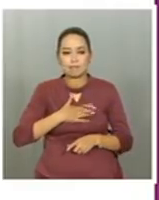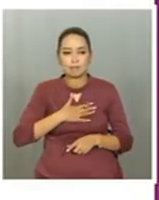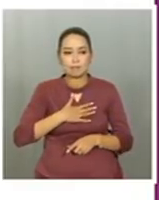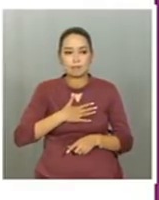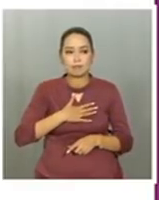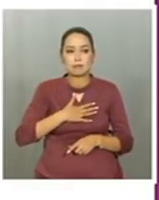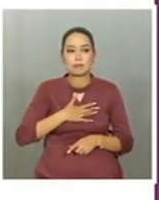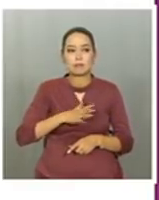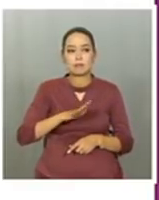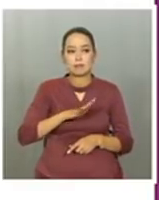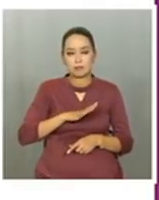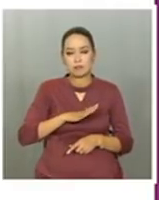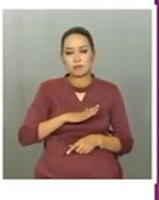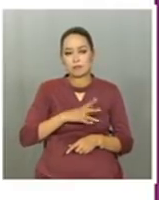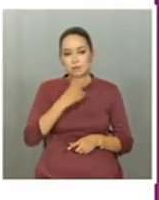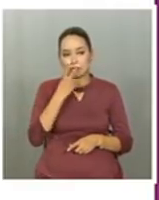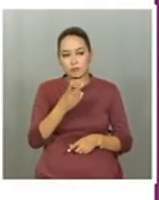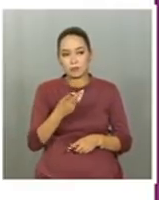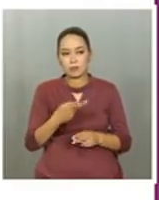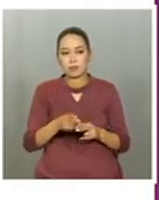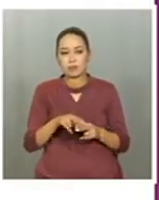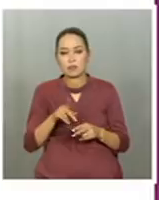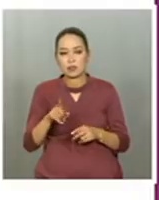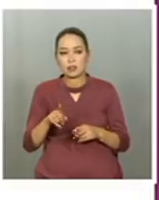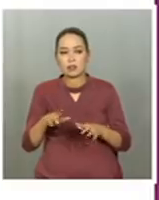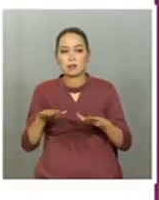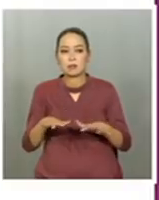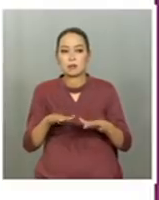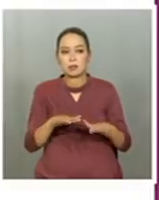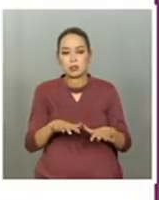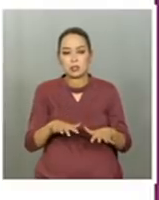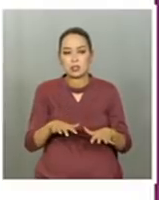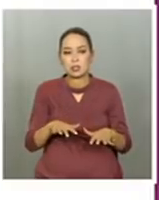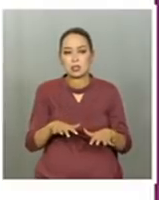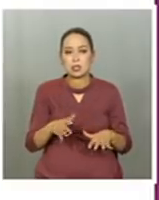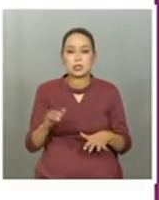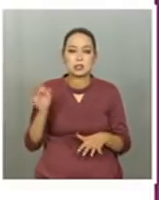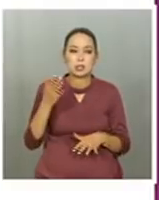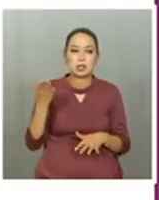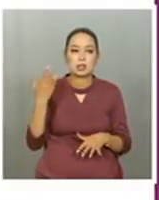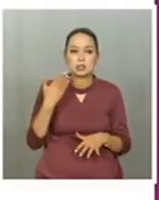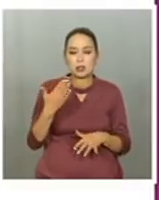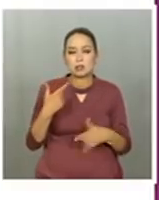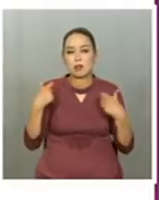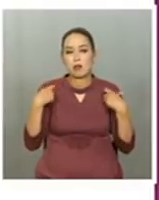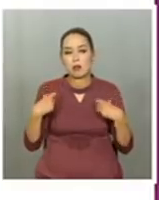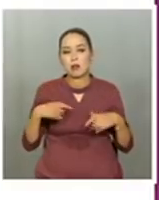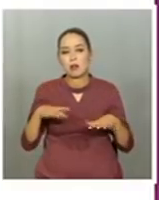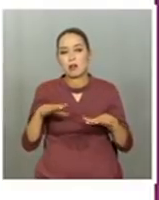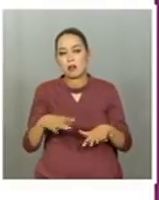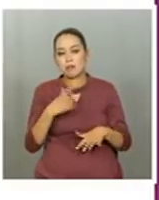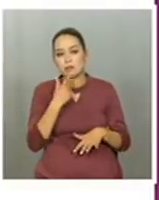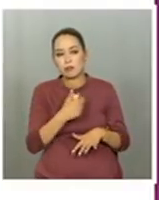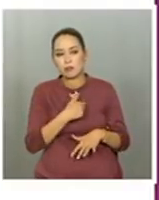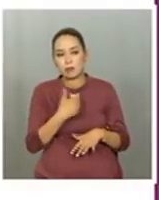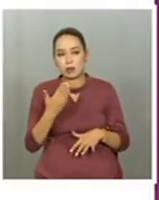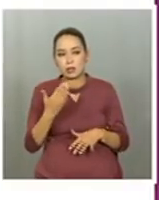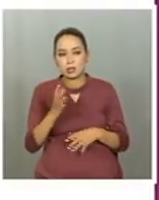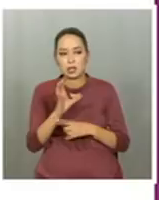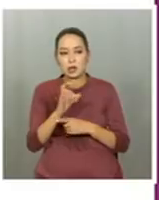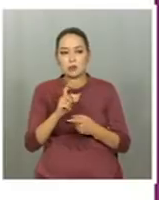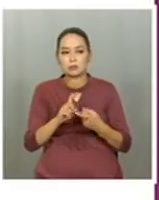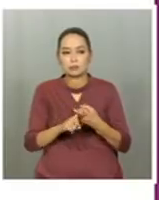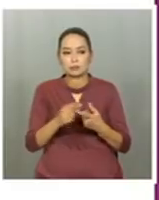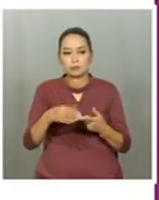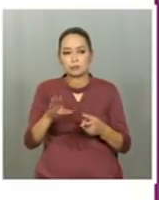атап көрсеткен еді. Шын мәнісінде де сол уақыттағы кеңестік әскерлердің құрамындағы офицерлер жаңа техникаларды меңгеру